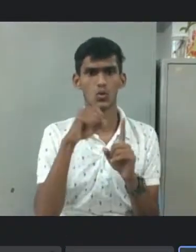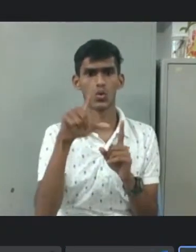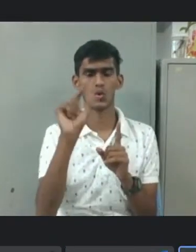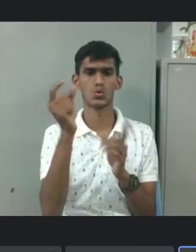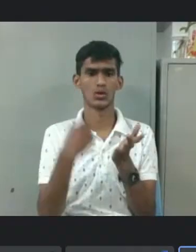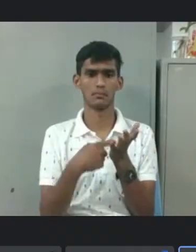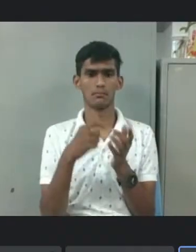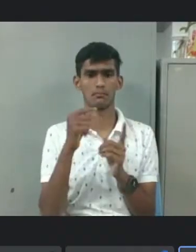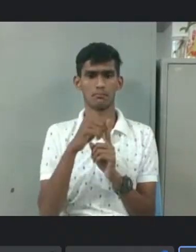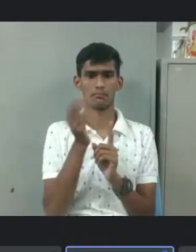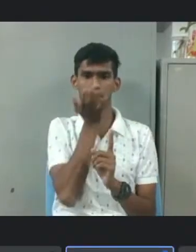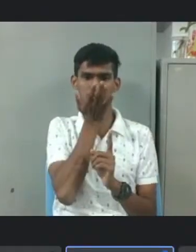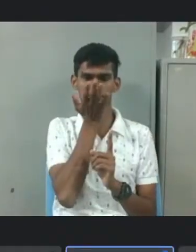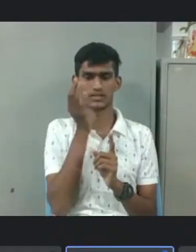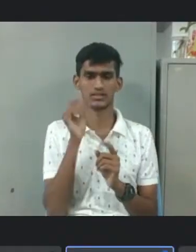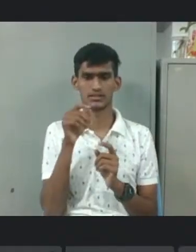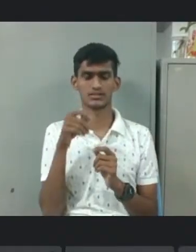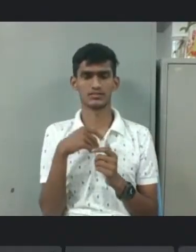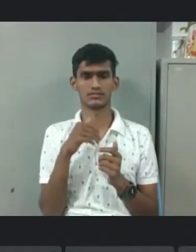വിളിക്കുന്നത്. ചോദ്യം ചോദിച്ചോളൂ.